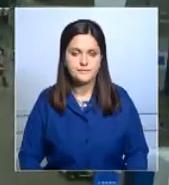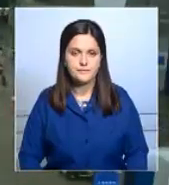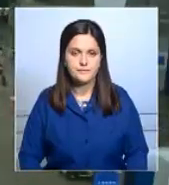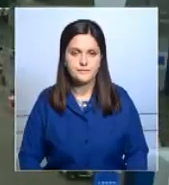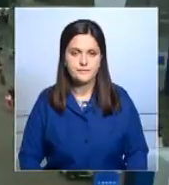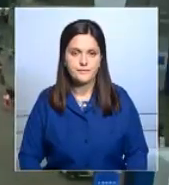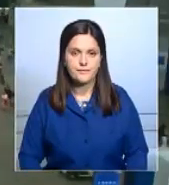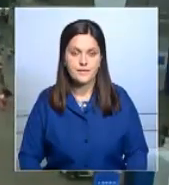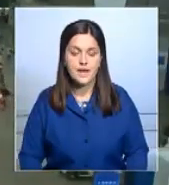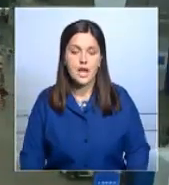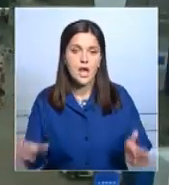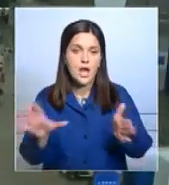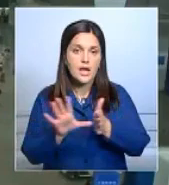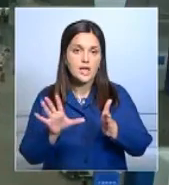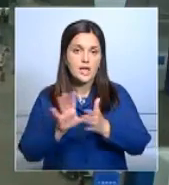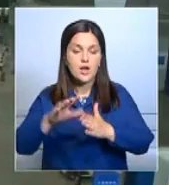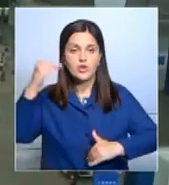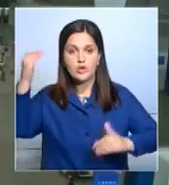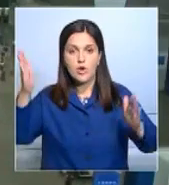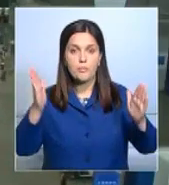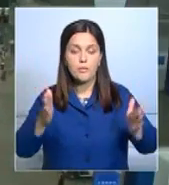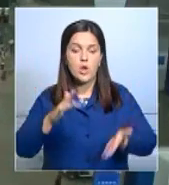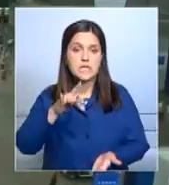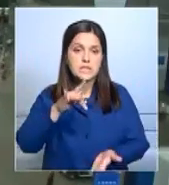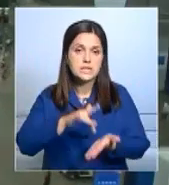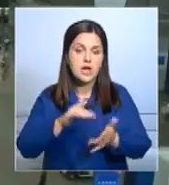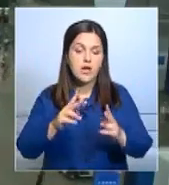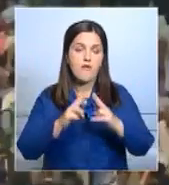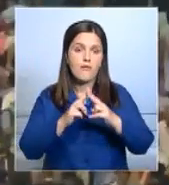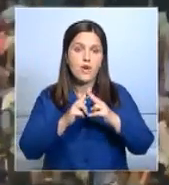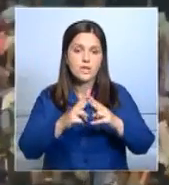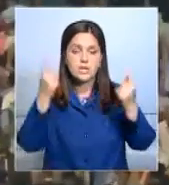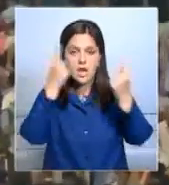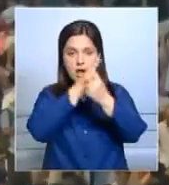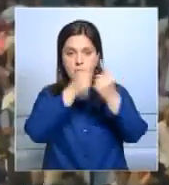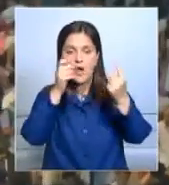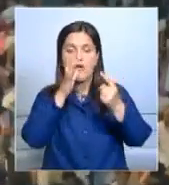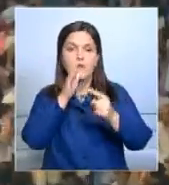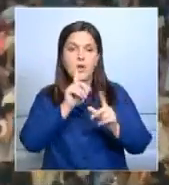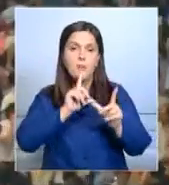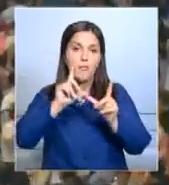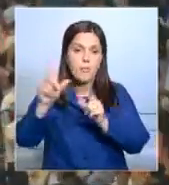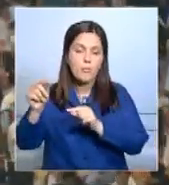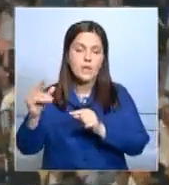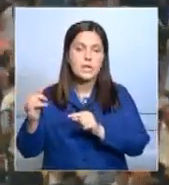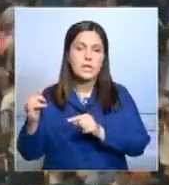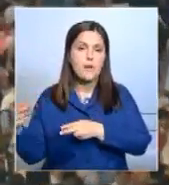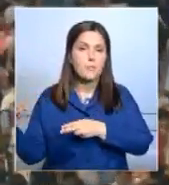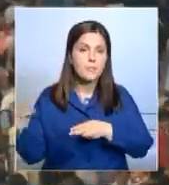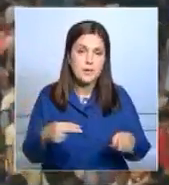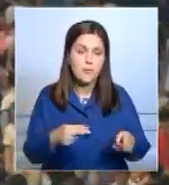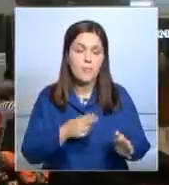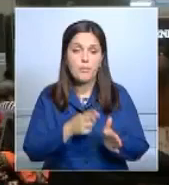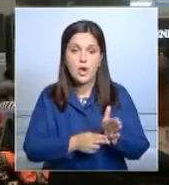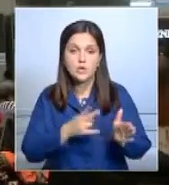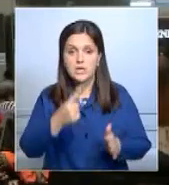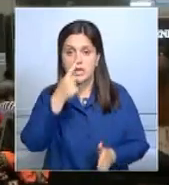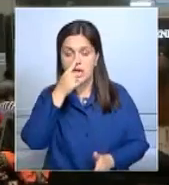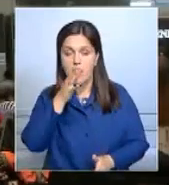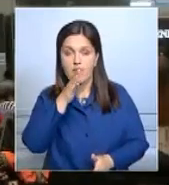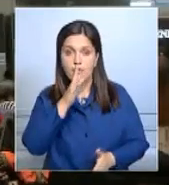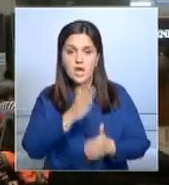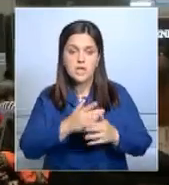Огромное электронное табло на центральном вокзале в Шанхае, как обычно, сообщает пассажирам о времени отправления и прибытия поездов. Однако с недавних